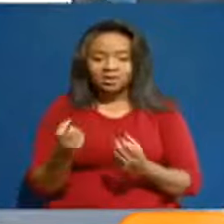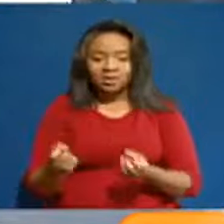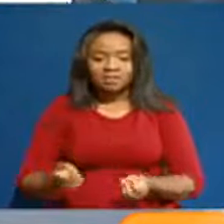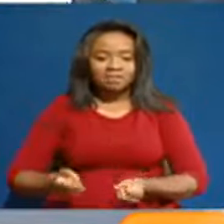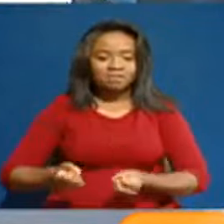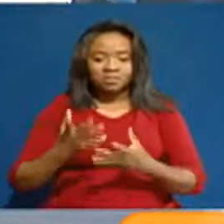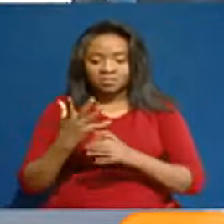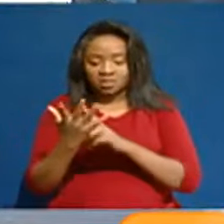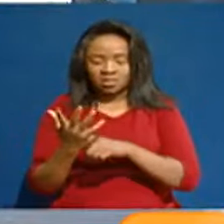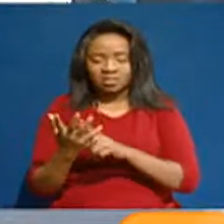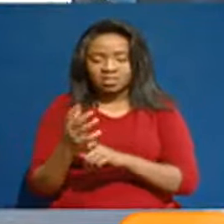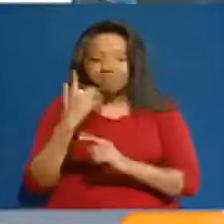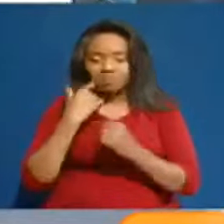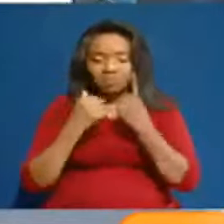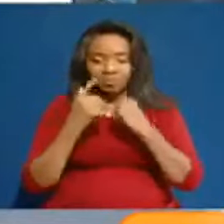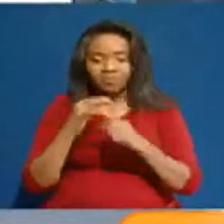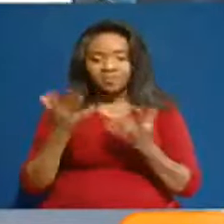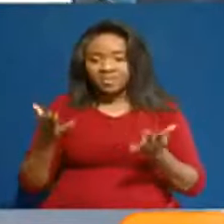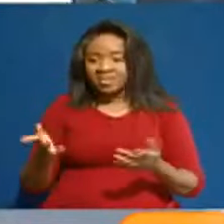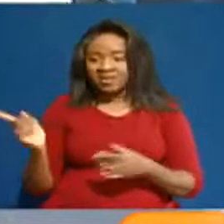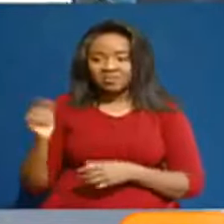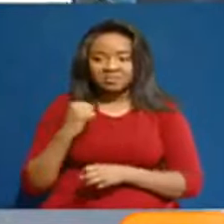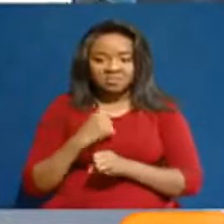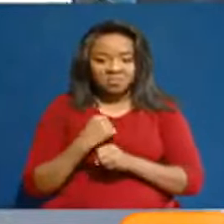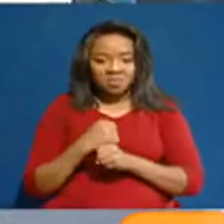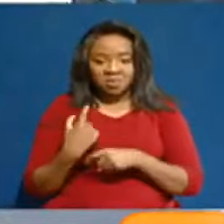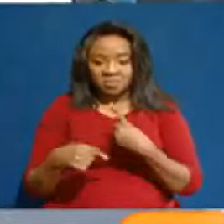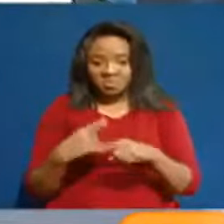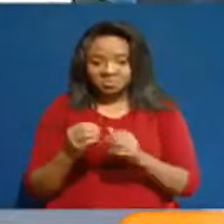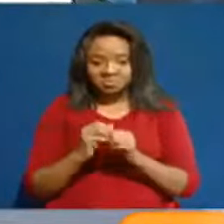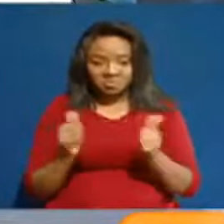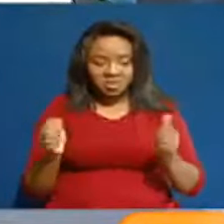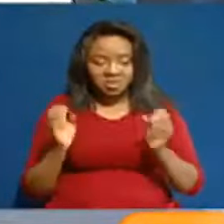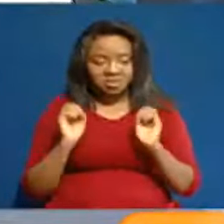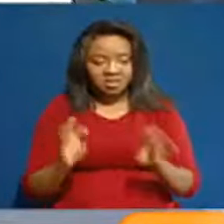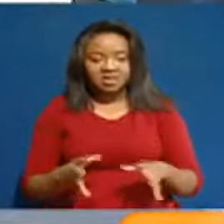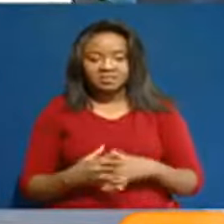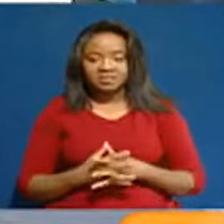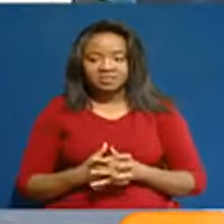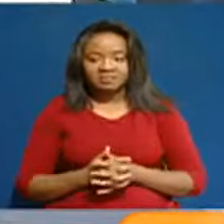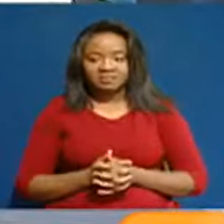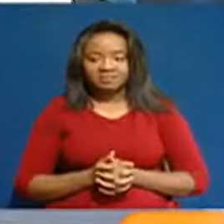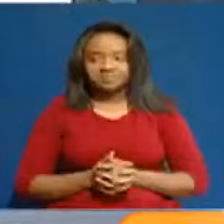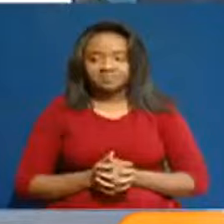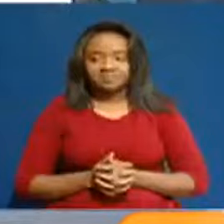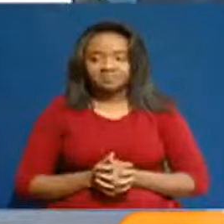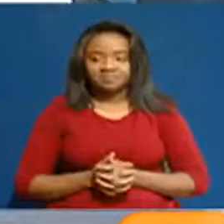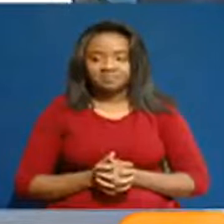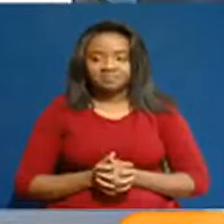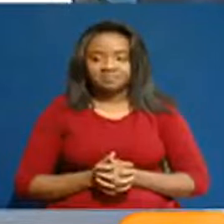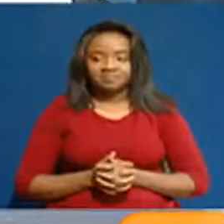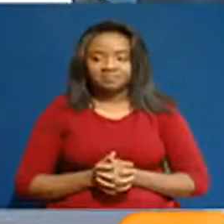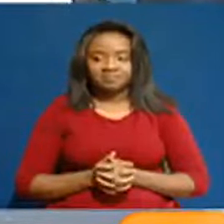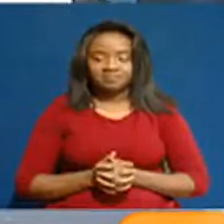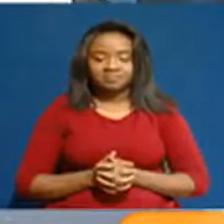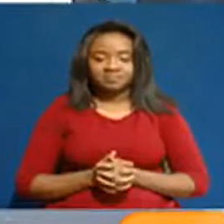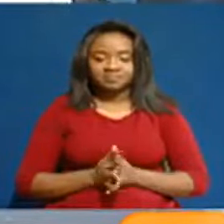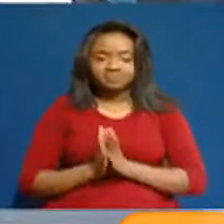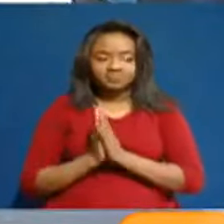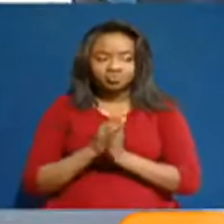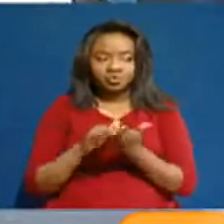vitoa machozi, na sasa hataweza tena kutekeleza majukumu yake ya ulinzi na hata yale ya kibinafsi. Mwanahabari wetu Ode